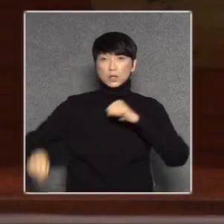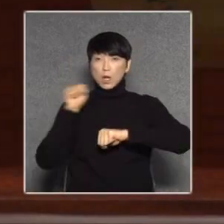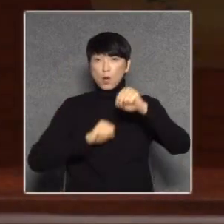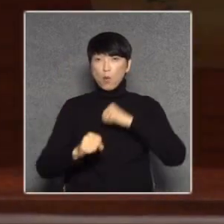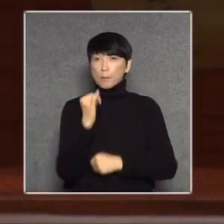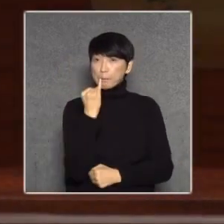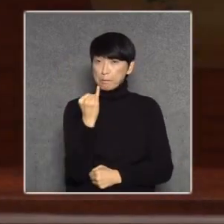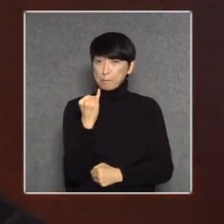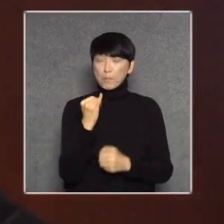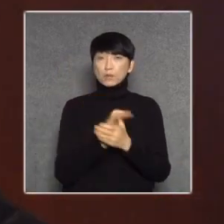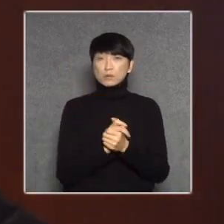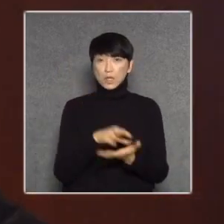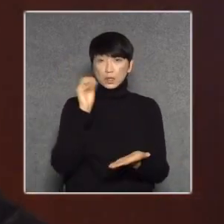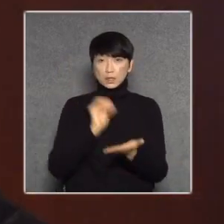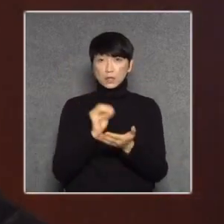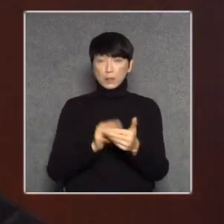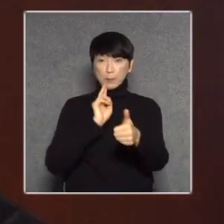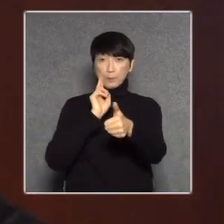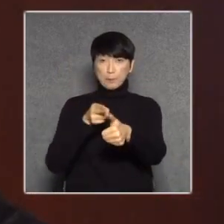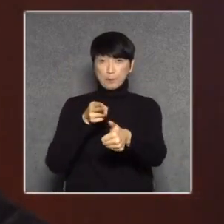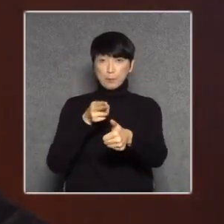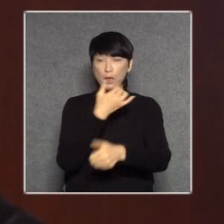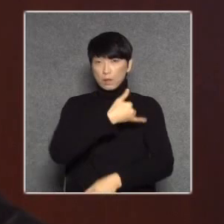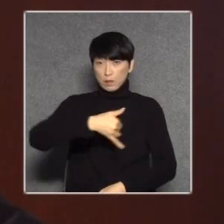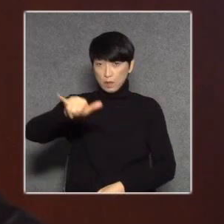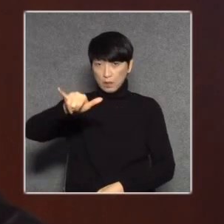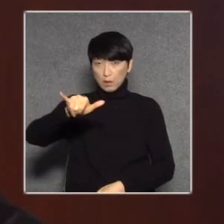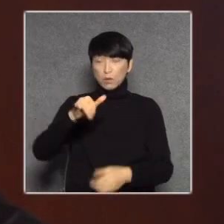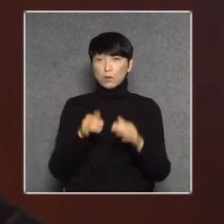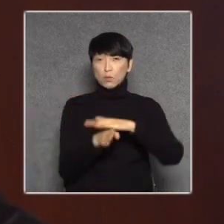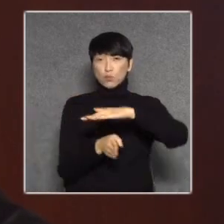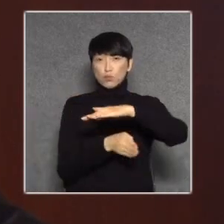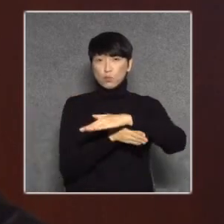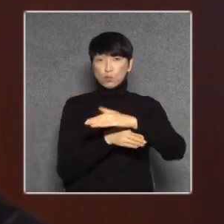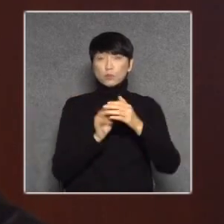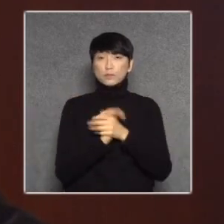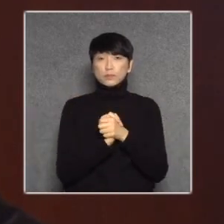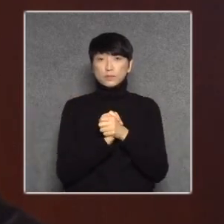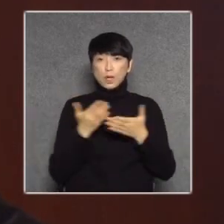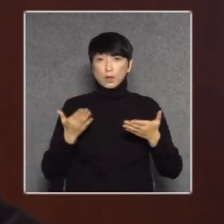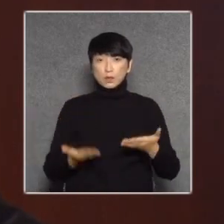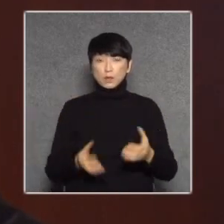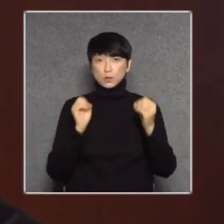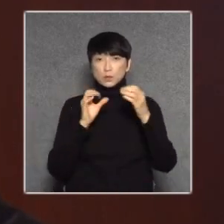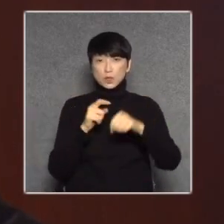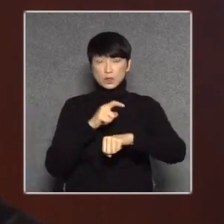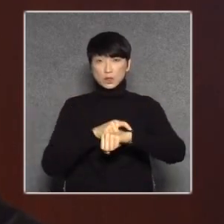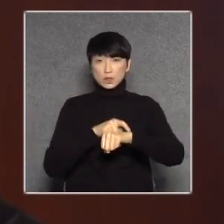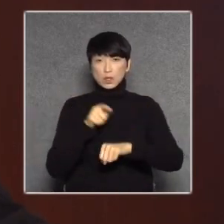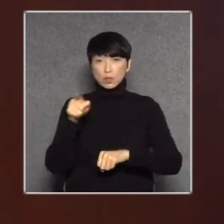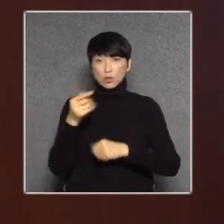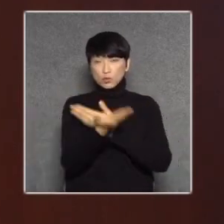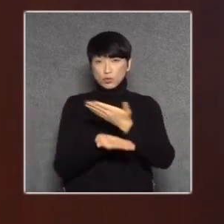呢，我是必須命令他離開會議廳。咁呢一次會議餘下嘅時間咧，佢都唔能夠翻